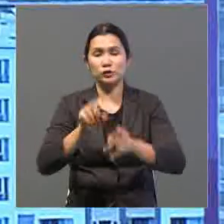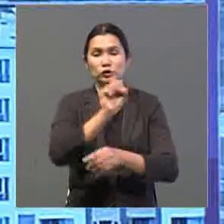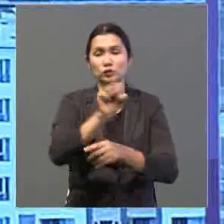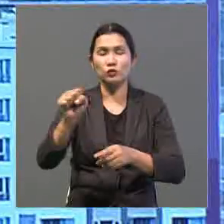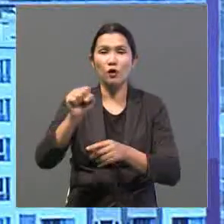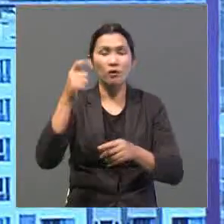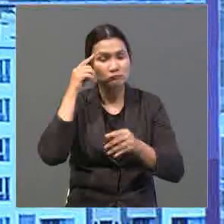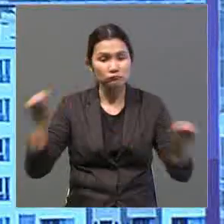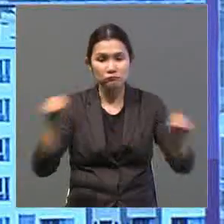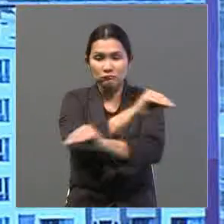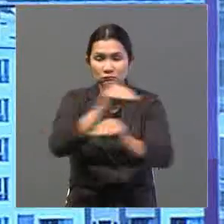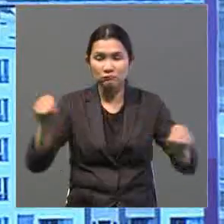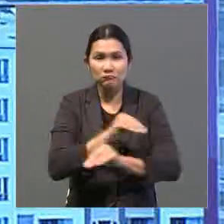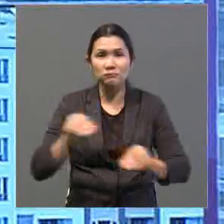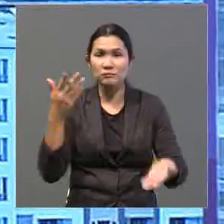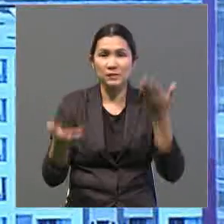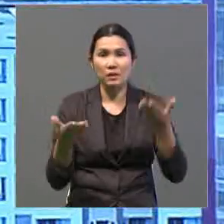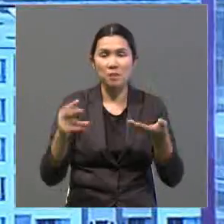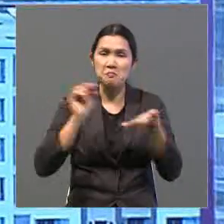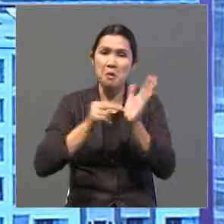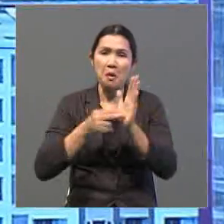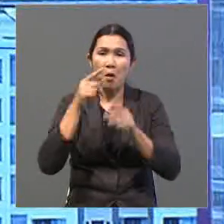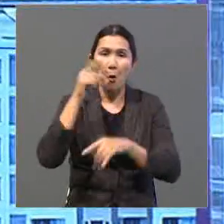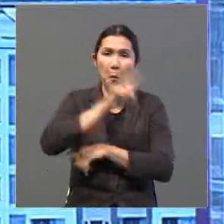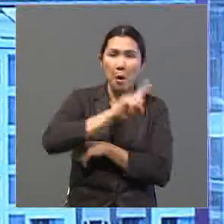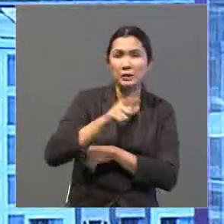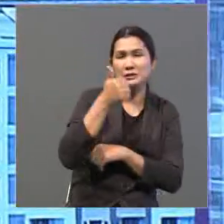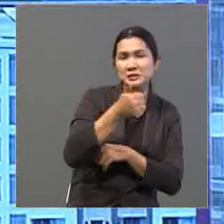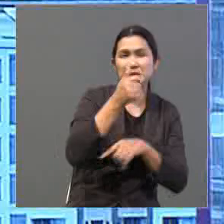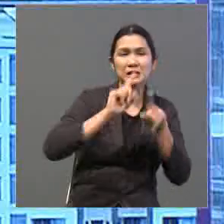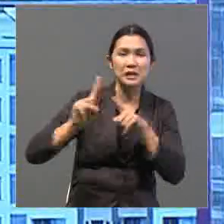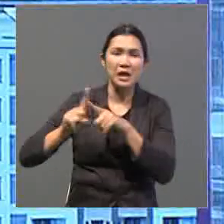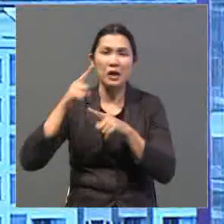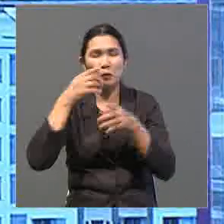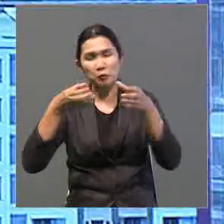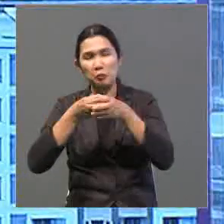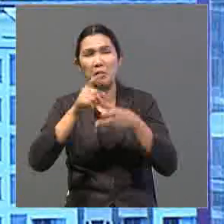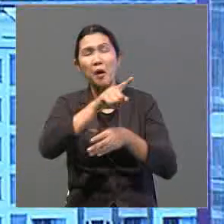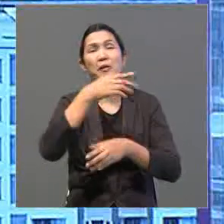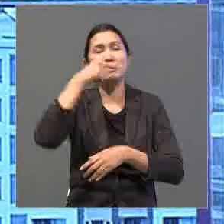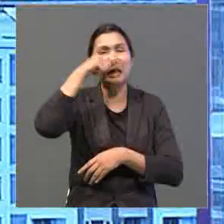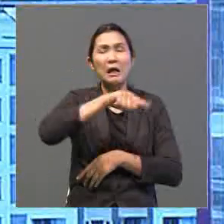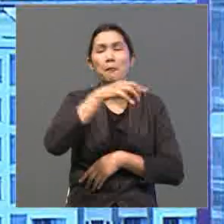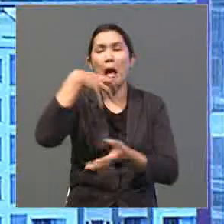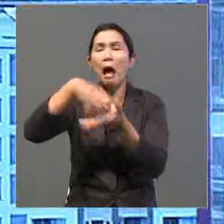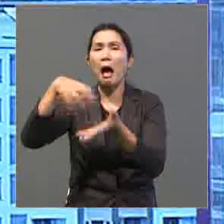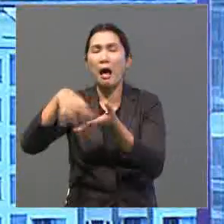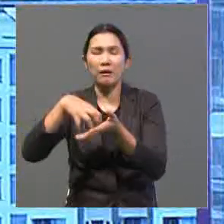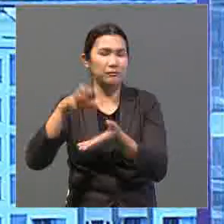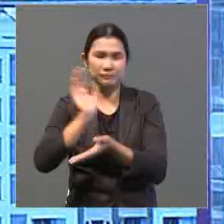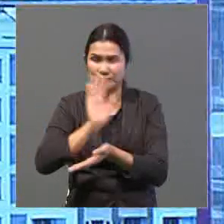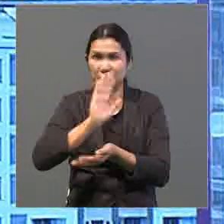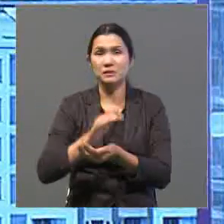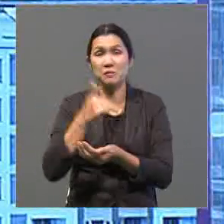นี่ยมีการย้ายพรรคไม่เกี่ยวกับฤกษ์งามยามดีตามที่หัวหน้าพรรคเพื่อไทยออกมาระบุก่อนหน้านี้นะคะว่าอาจจ